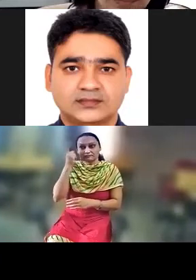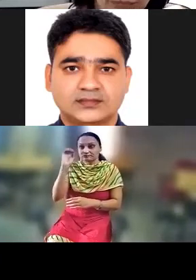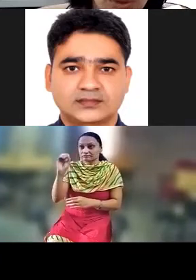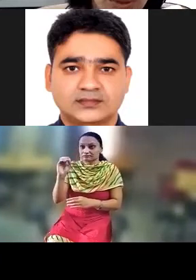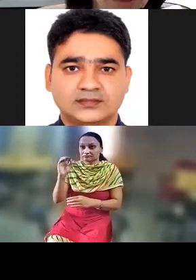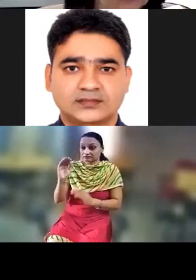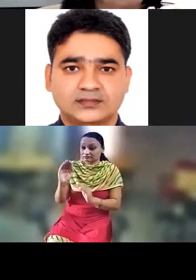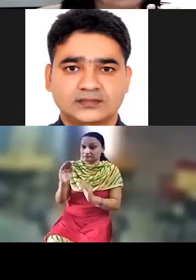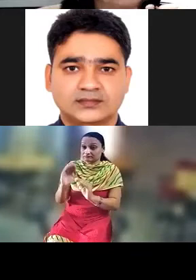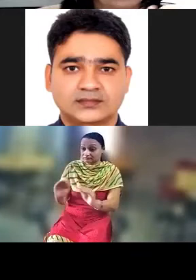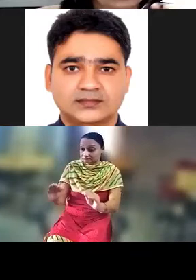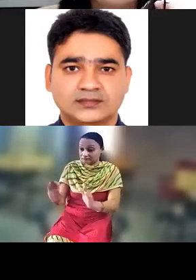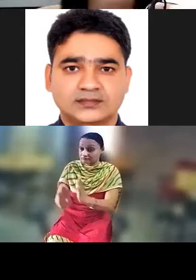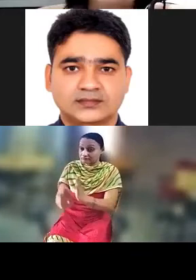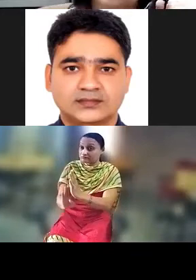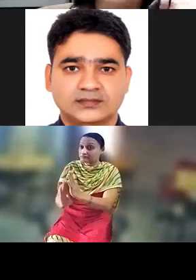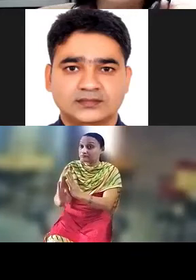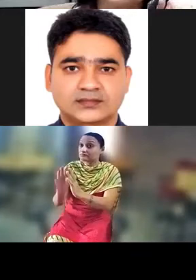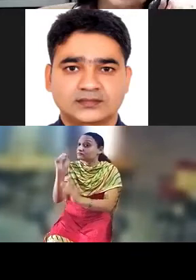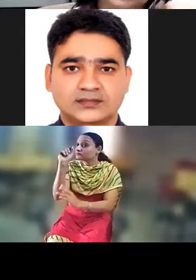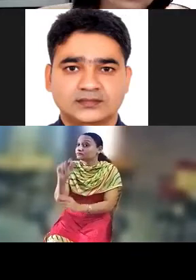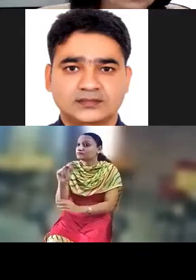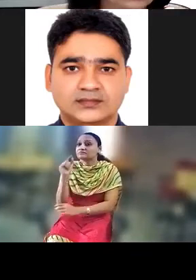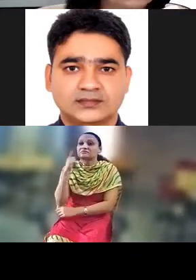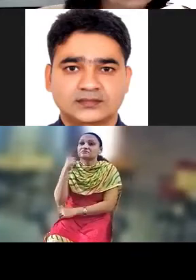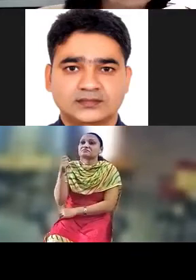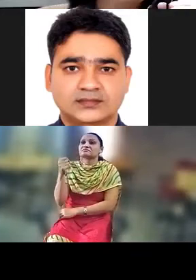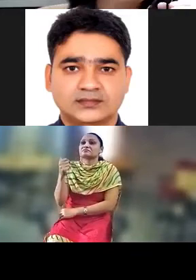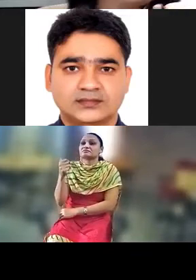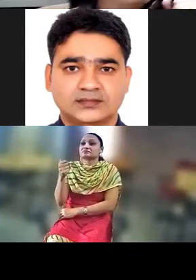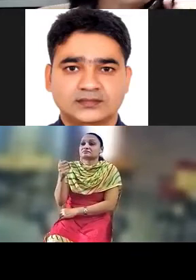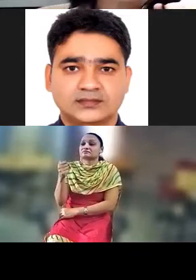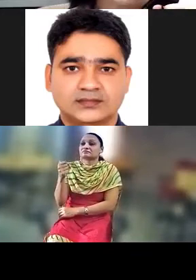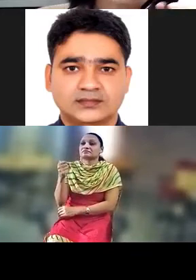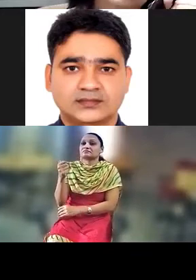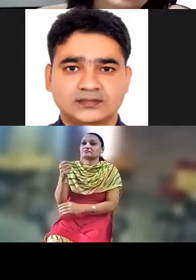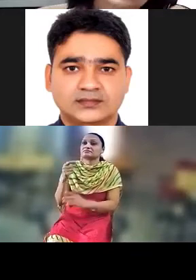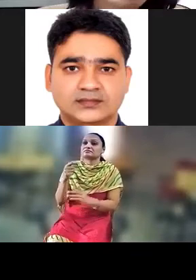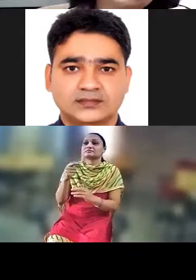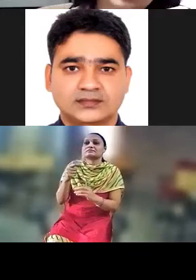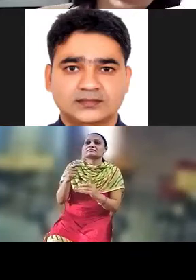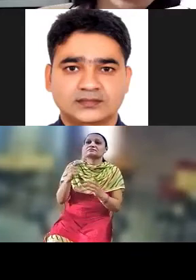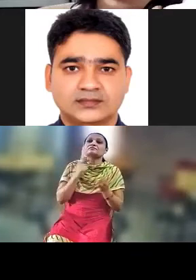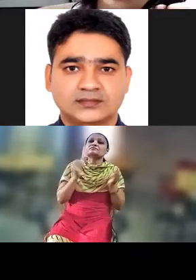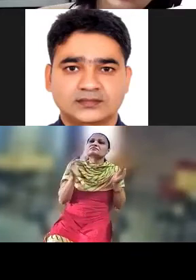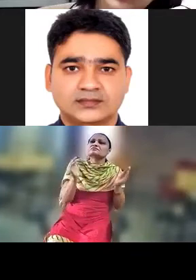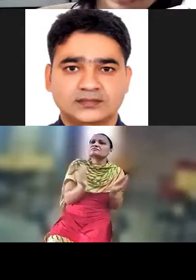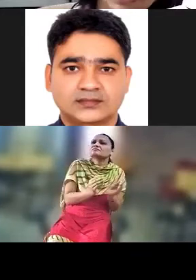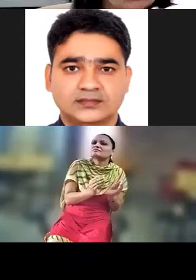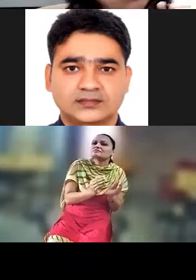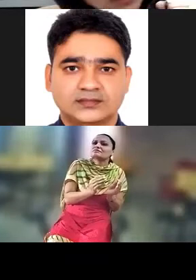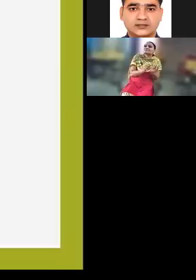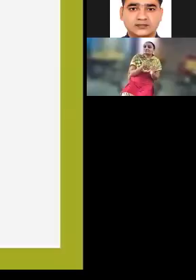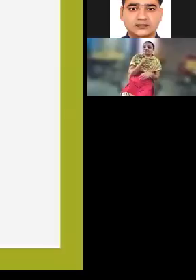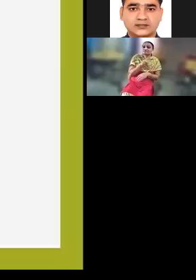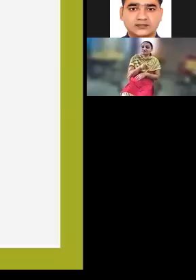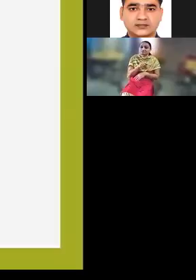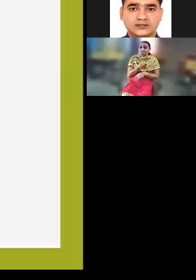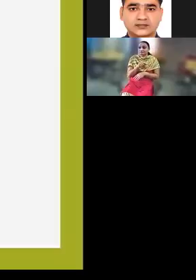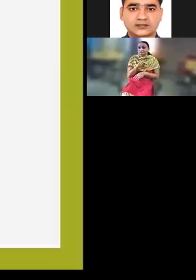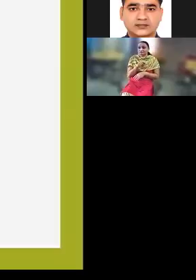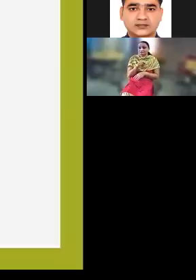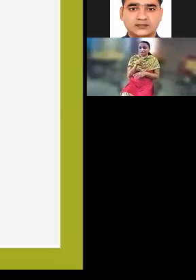फैक्टर्स इंपॉर्टेंट हैं। अगर कोई रूरल एरिया से है और उसने जैसा अपने परिवार और आसपास में देखा है उसको वही पता